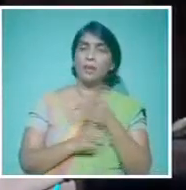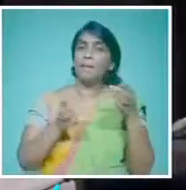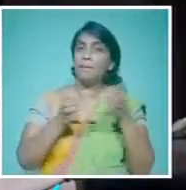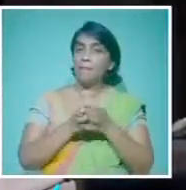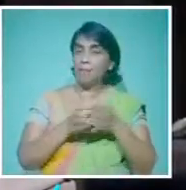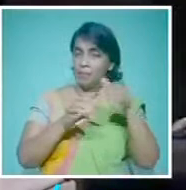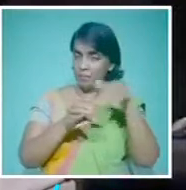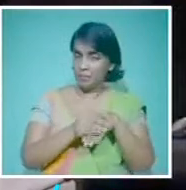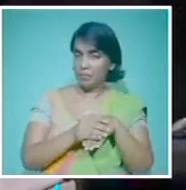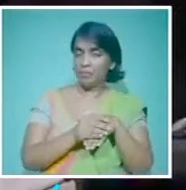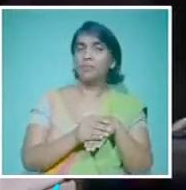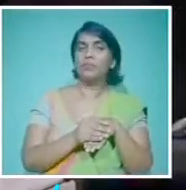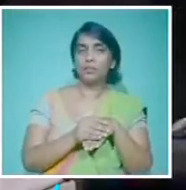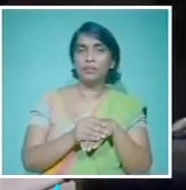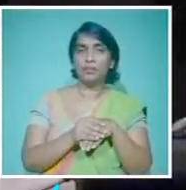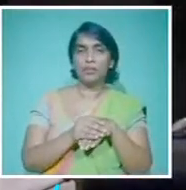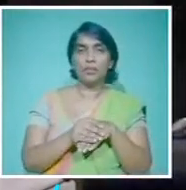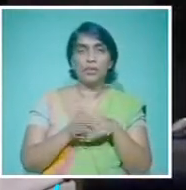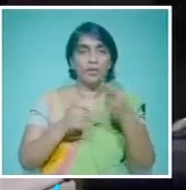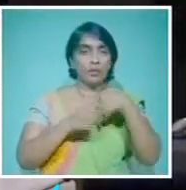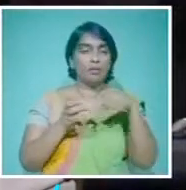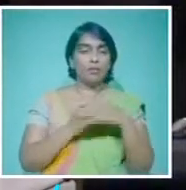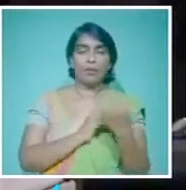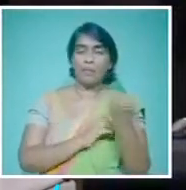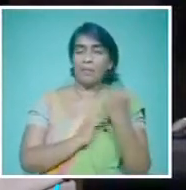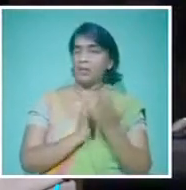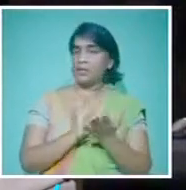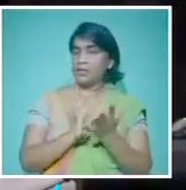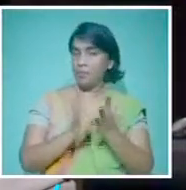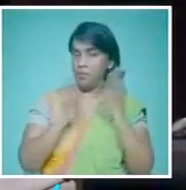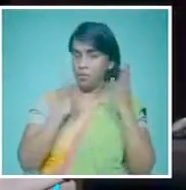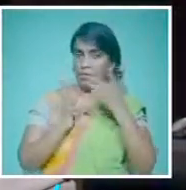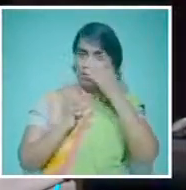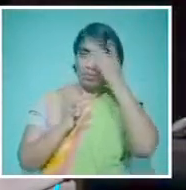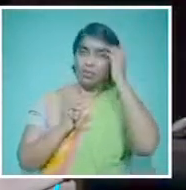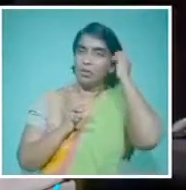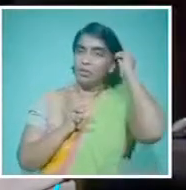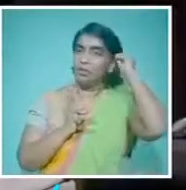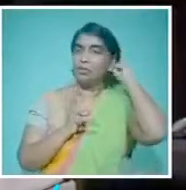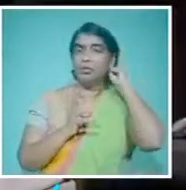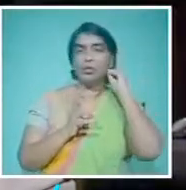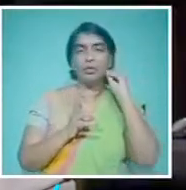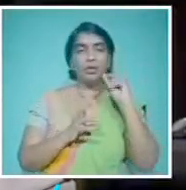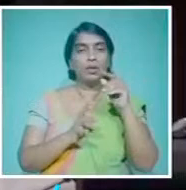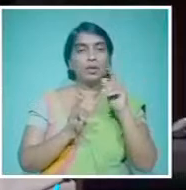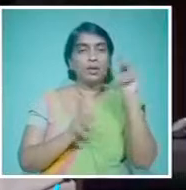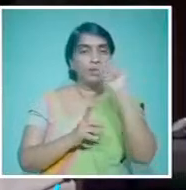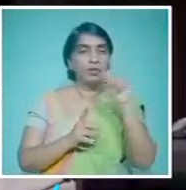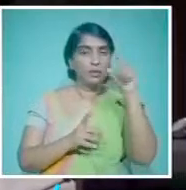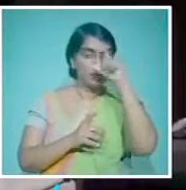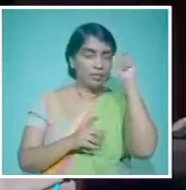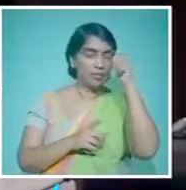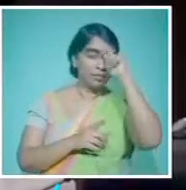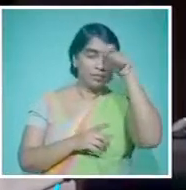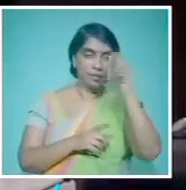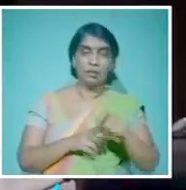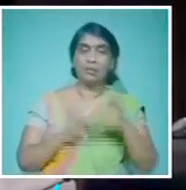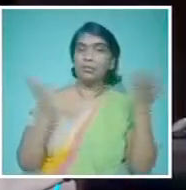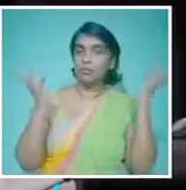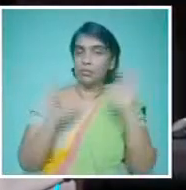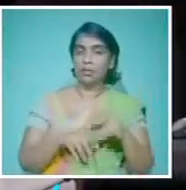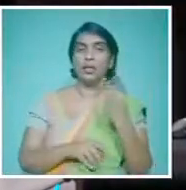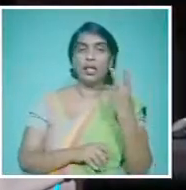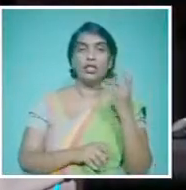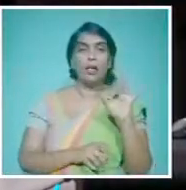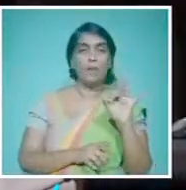inna, ya kandu urai ada sama ibadi balai itu bunyi. Main tiga hari sih sih jana aja butuh mage kandu uwa deda aspahalwe,